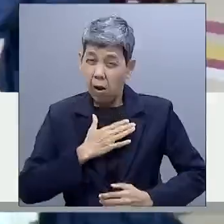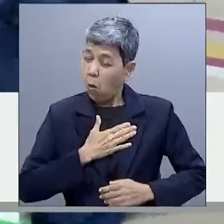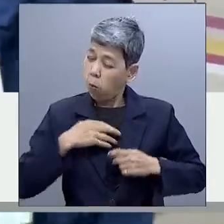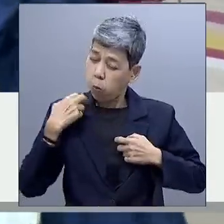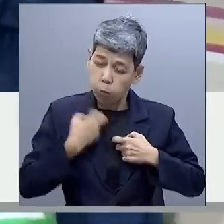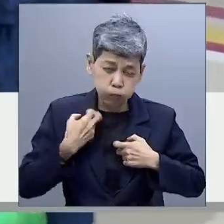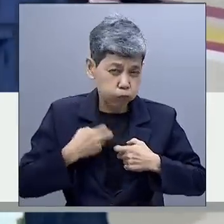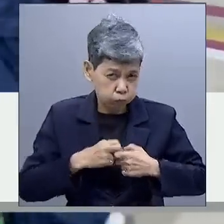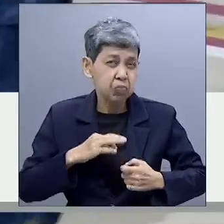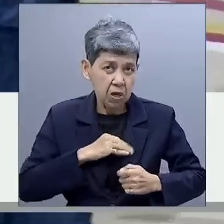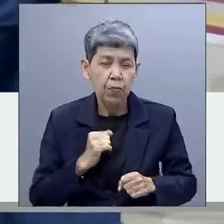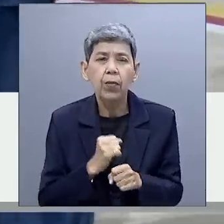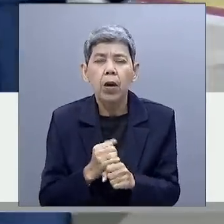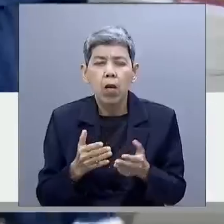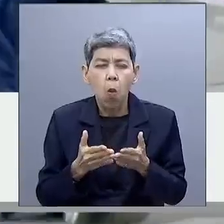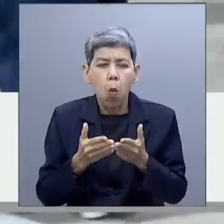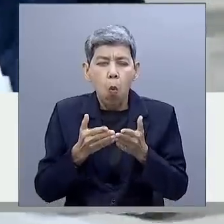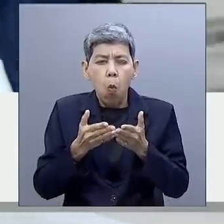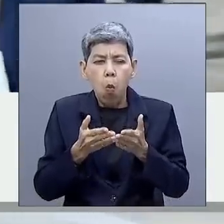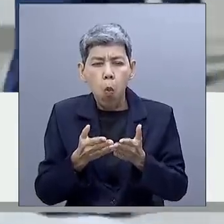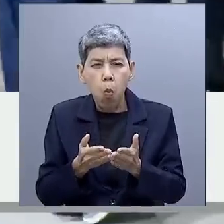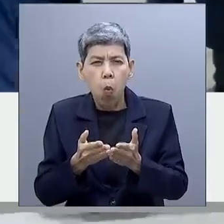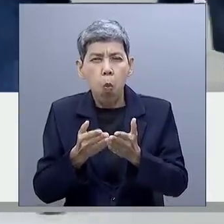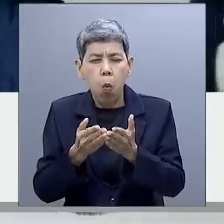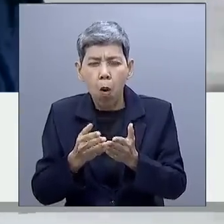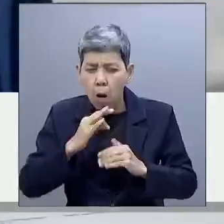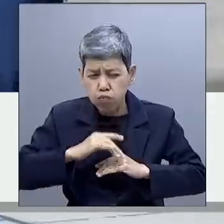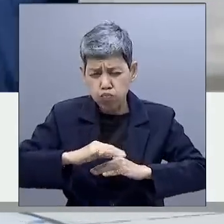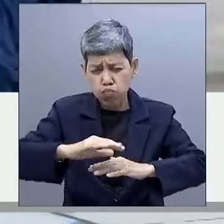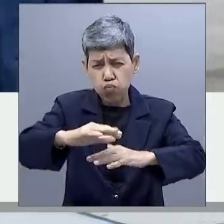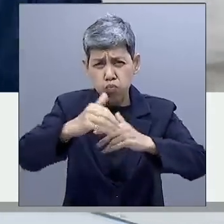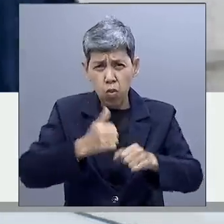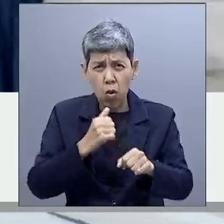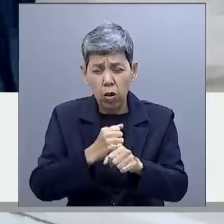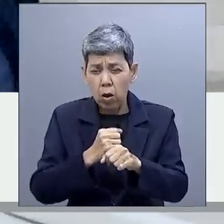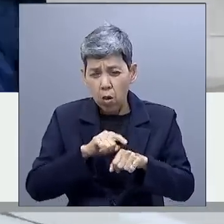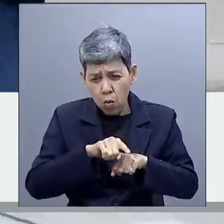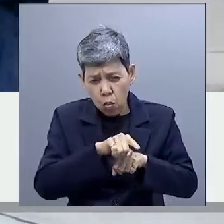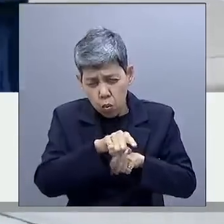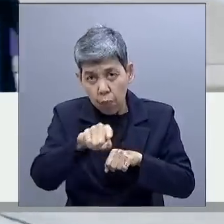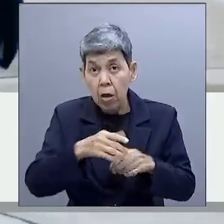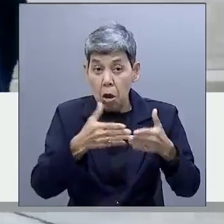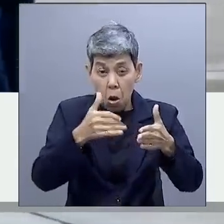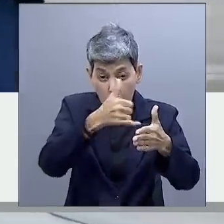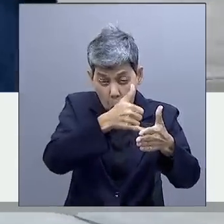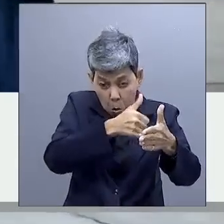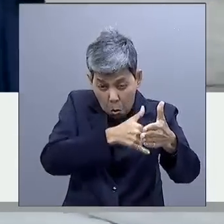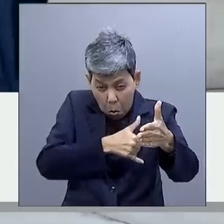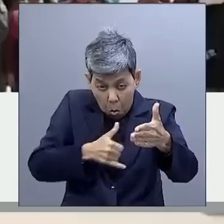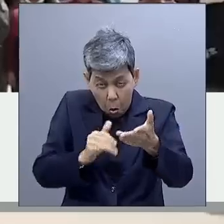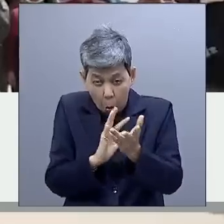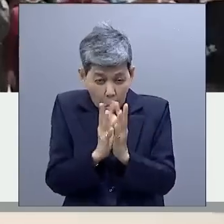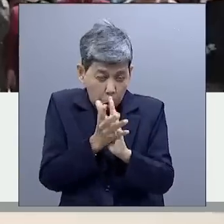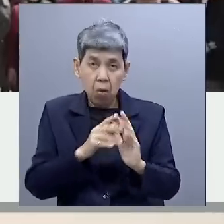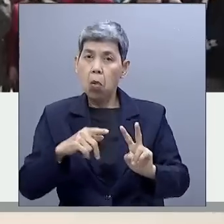ช่วงเวลาการเดินทางด้วยเรือข้ามทะเลแดงมาที่พอร์ตซูดานเพราะว่าบนเรือมีผู้อพยพนับ